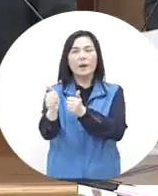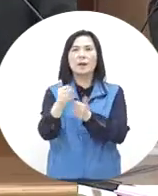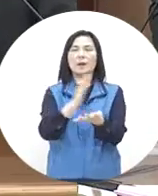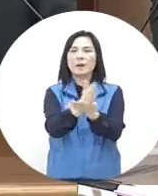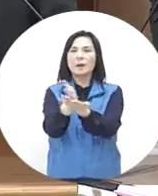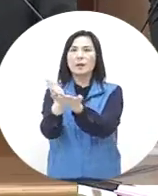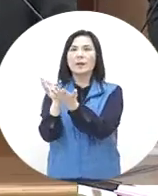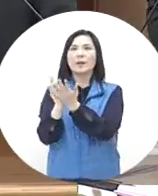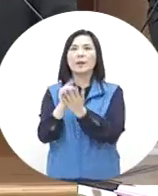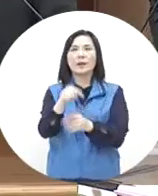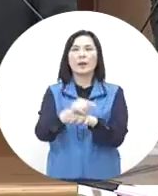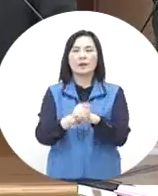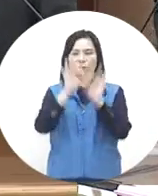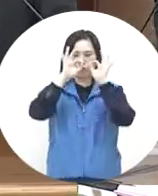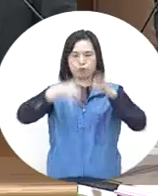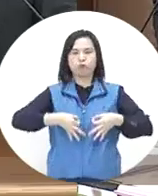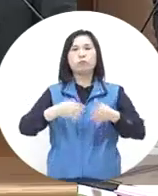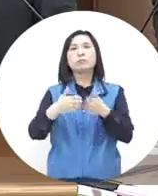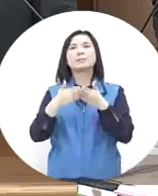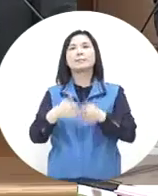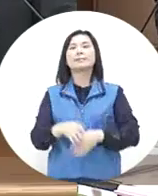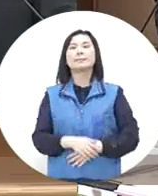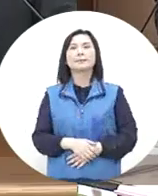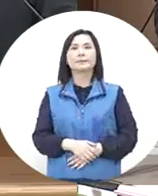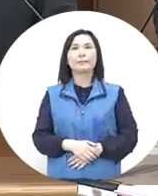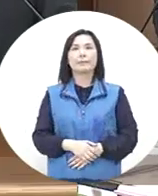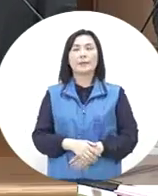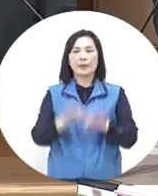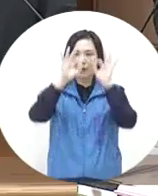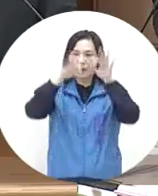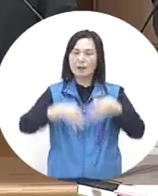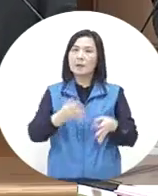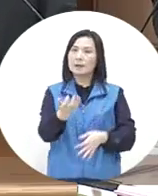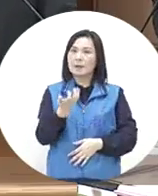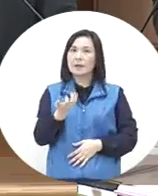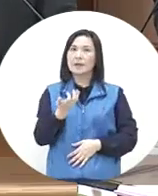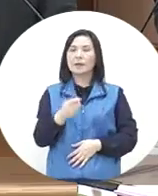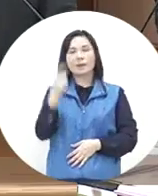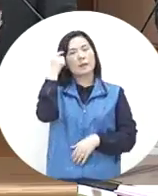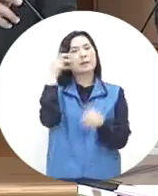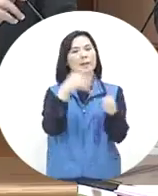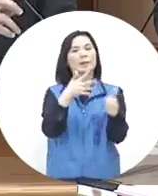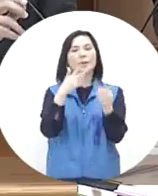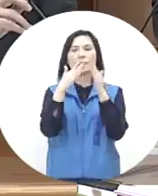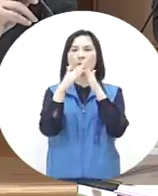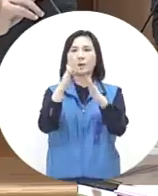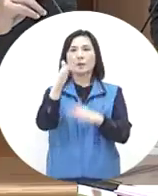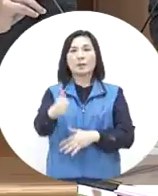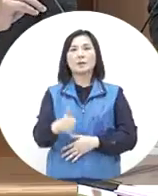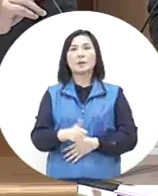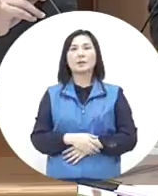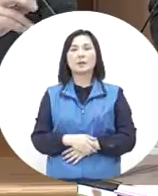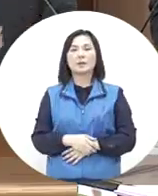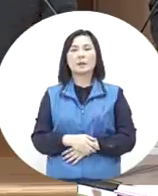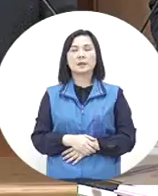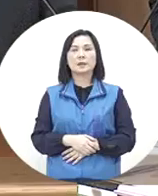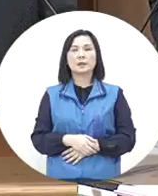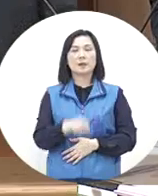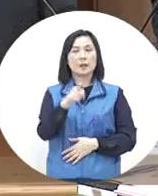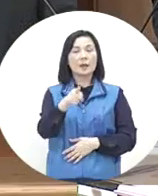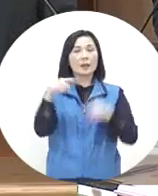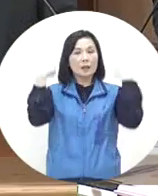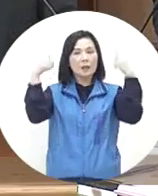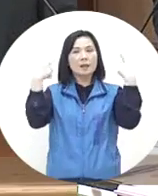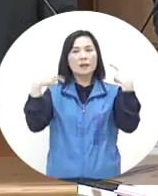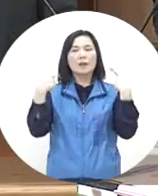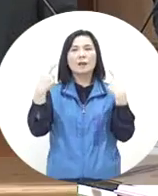们必须要好好来检视啊、但是在进行检视之前，我想请教市长哦，你是不是常常因为未